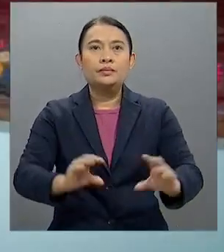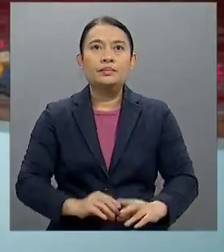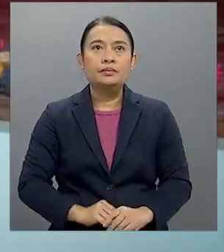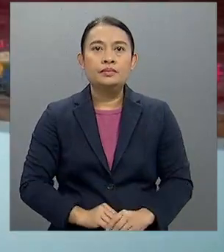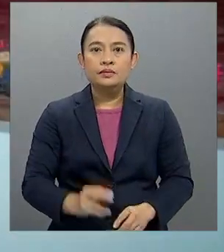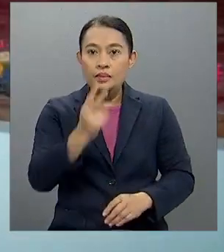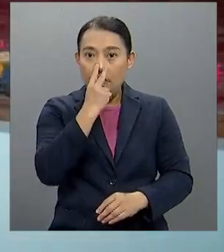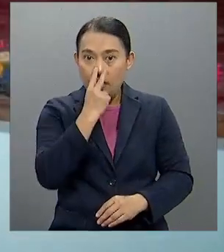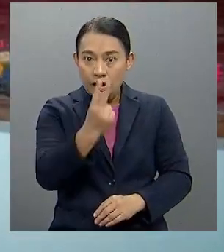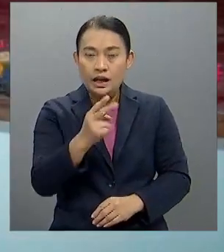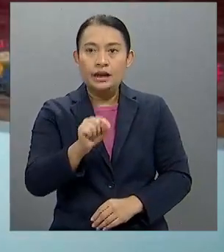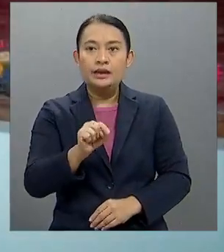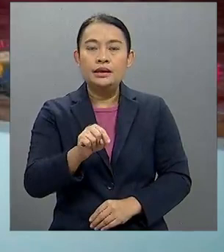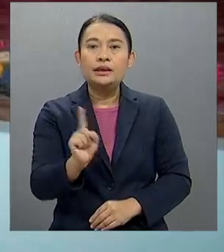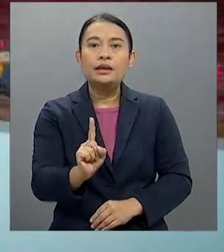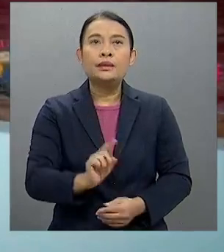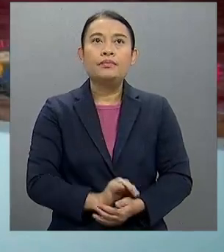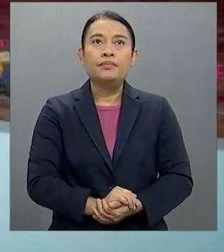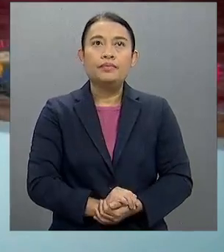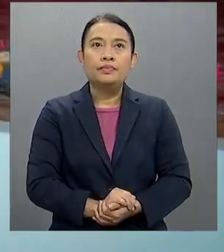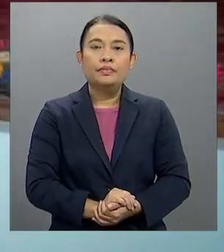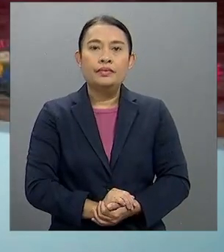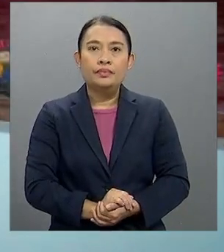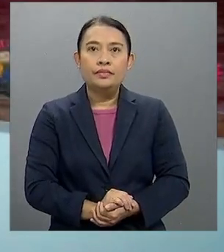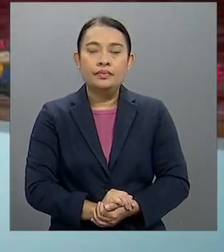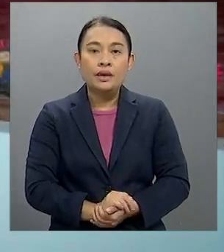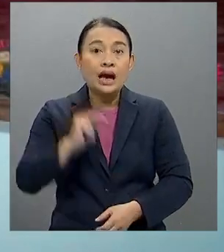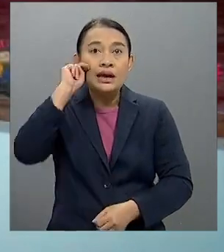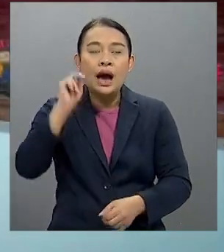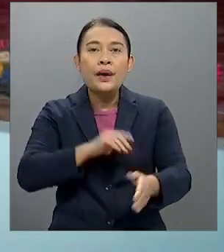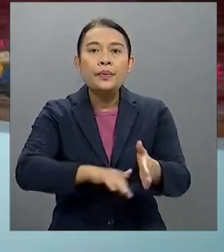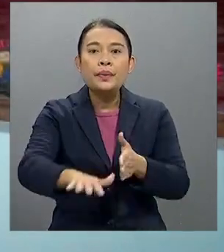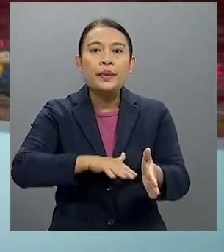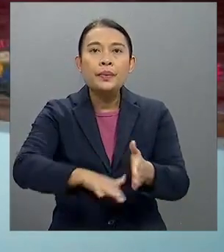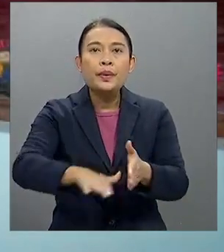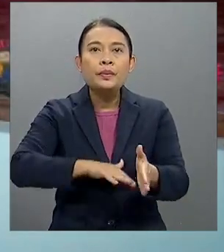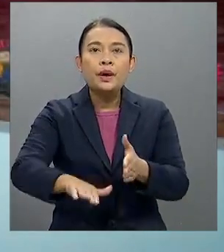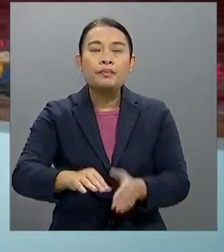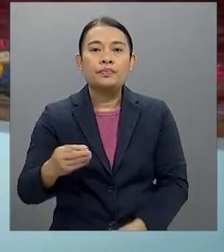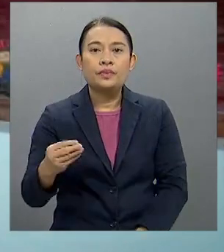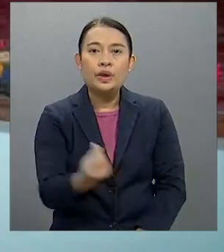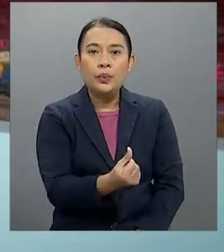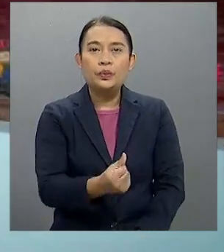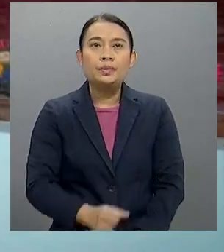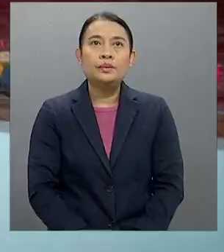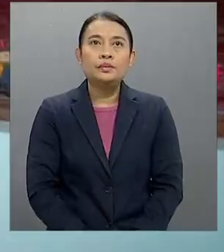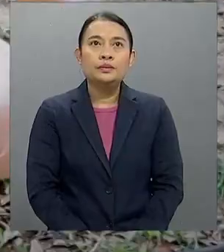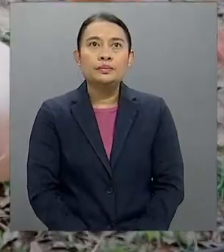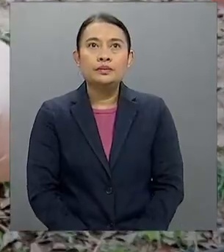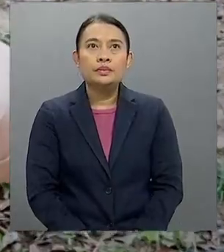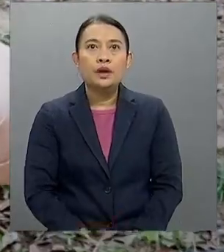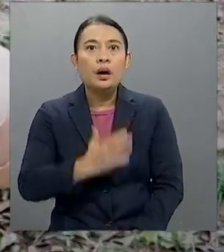การหมุนเวียนการท่าเทของน้ำเนี่ยได้ว่องไวเงี้ยผมว่าจะต้องทำเพิ่มแน่น